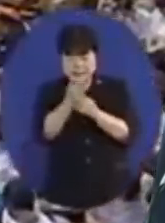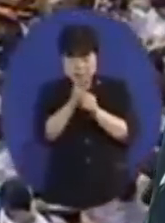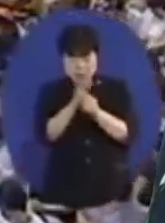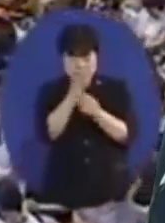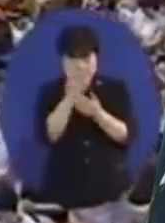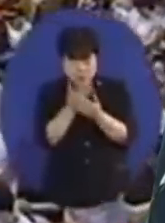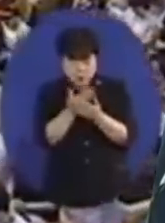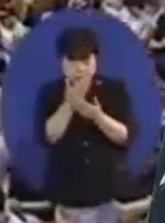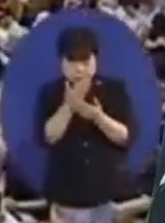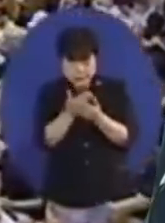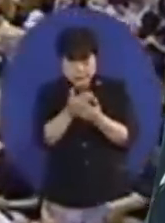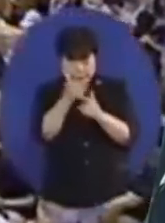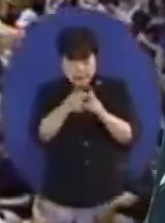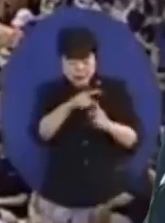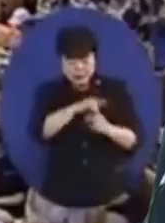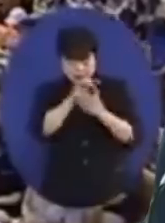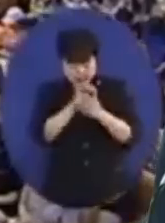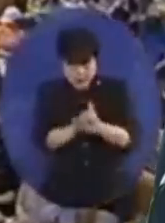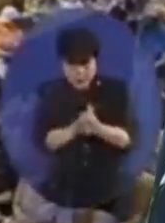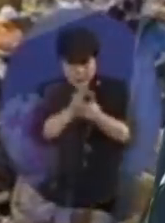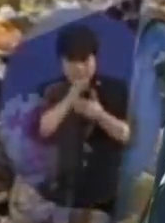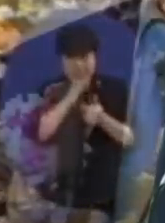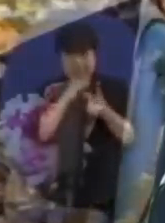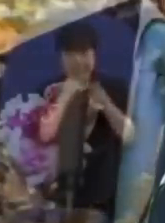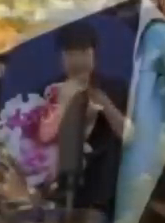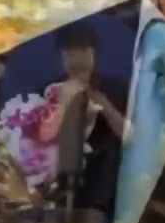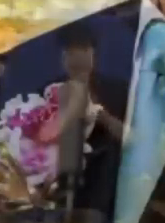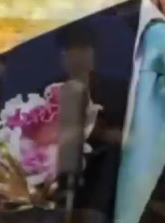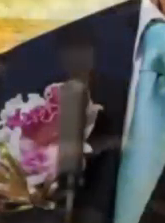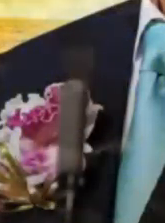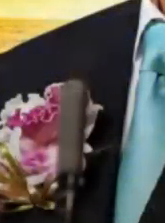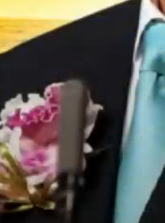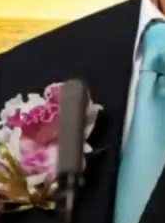주시옵소서 예수님 이름으로 기도합니다